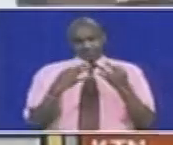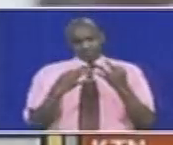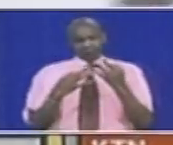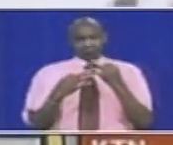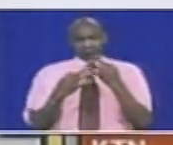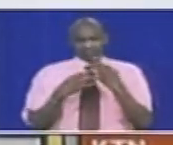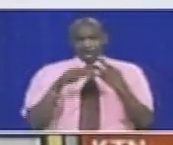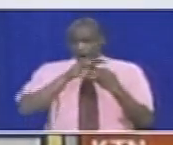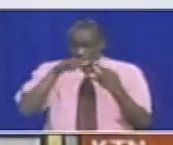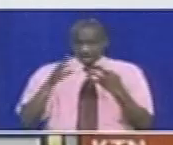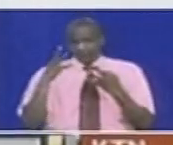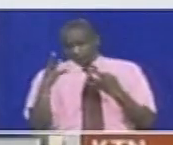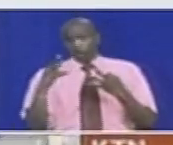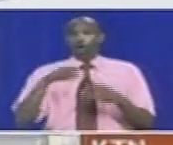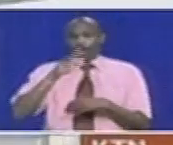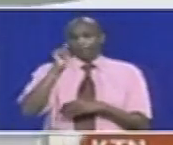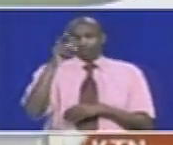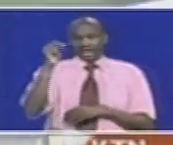Wale wengine wanne ni wa Borana.